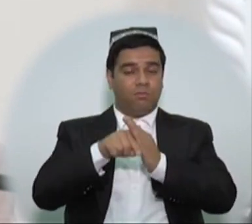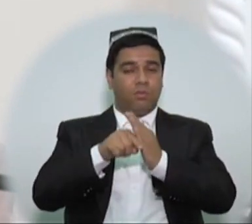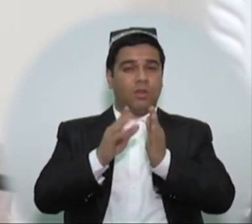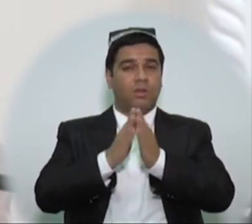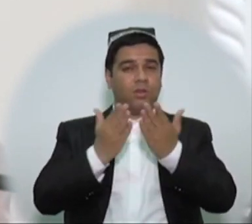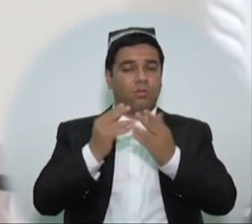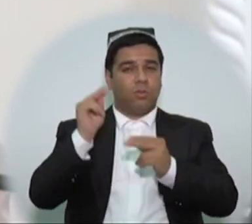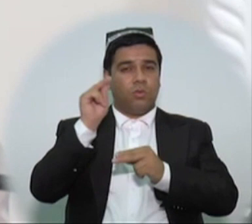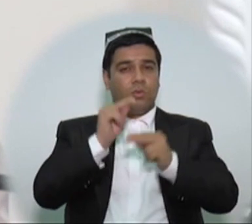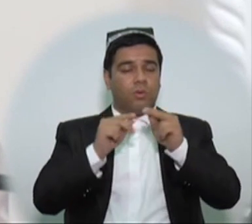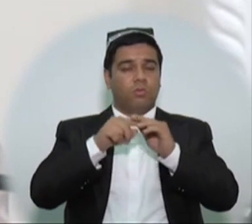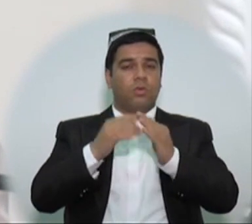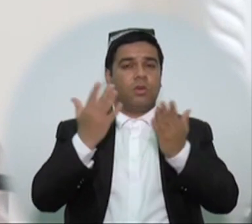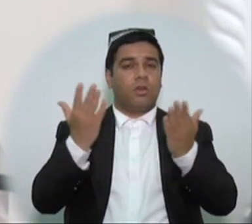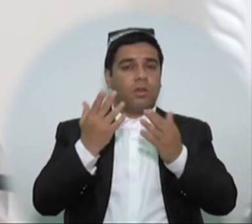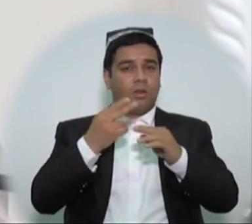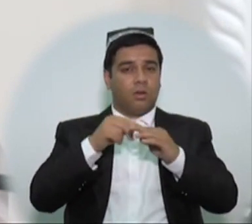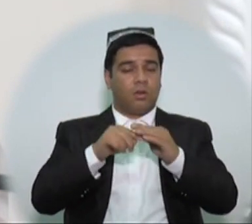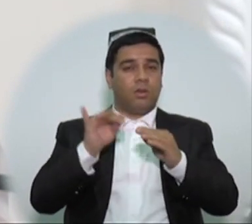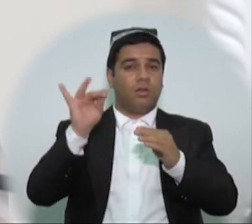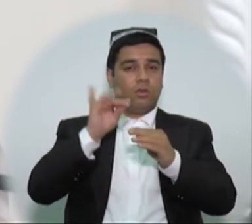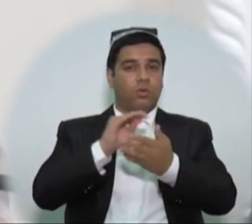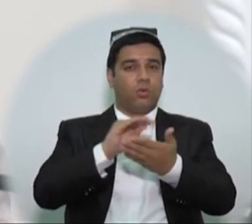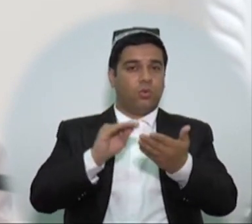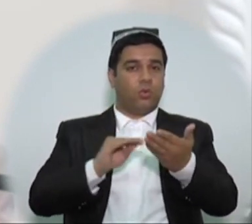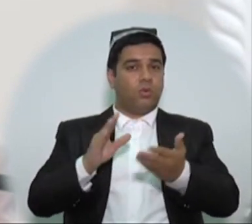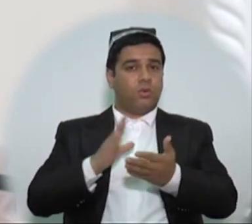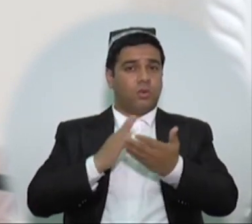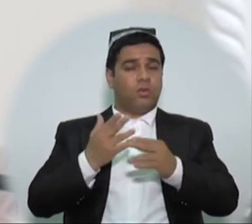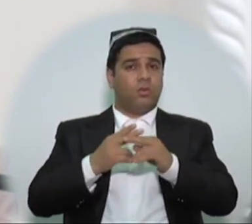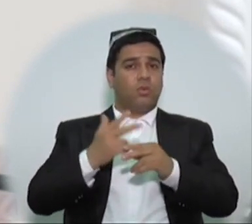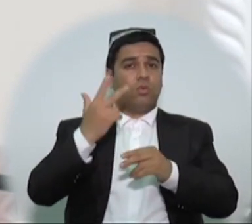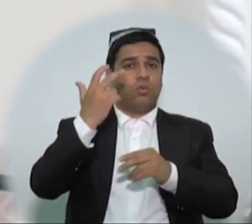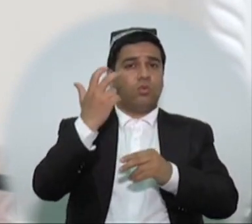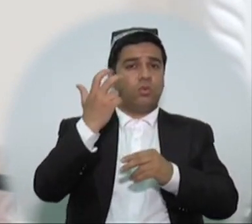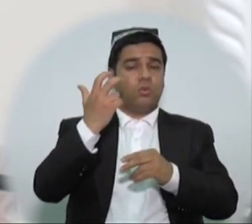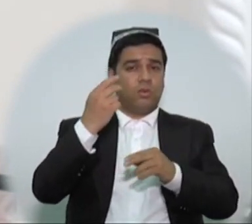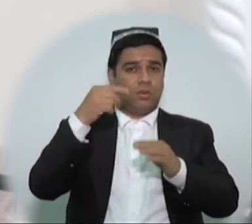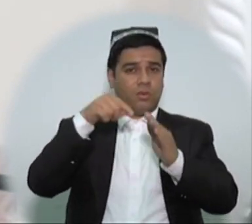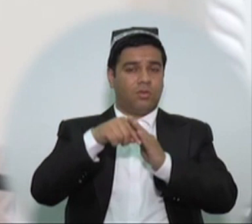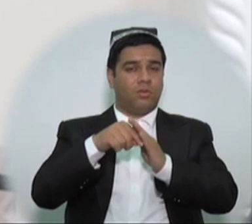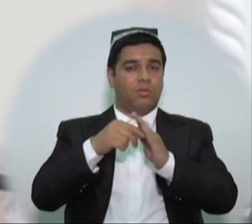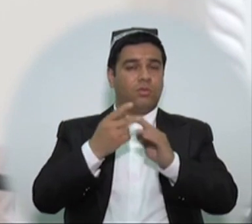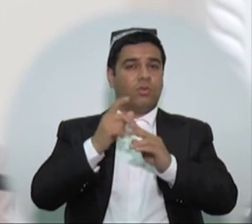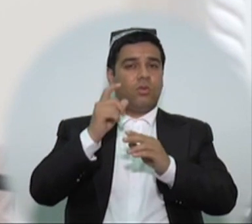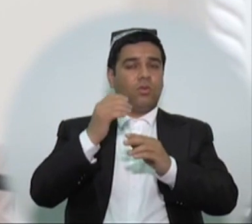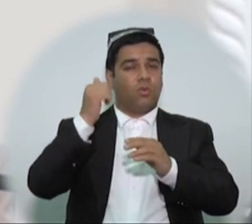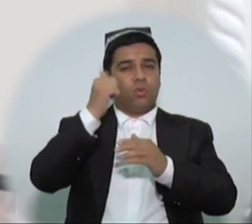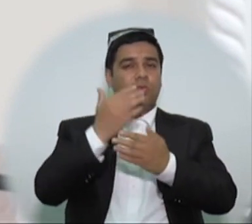bu ilm qanday ekanligini demak yozib ketgan. U 300-chi hijriy sanada vafot qilgan odam.